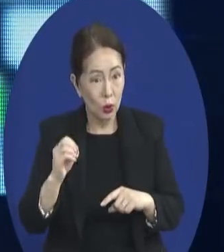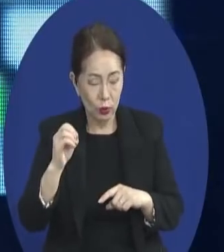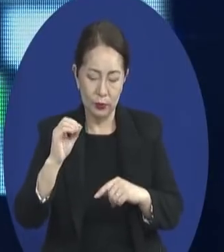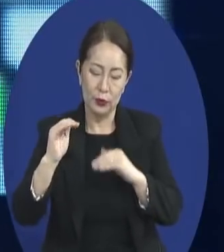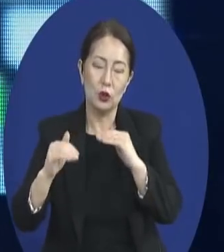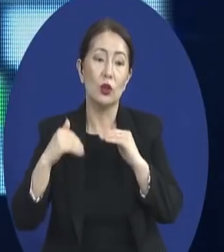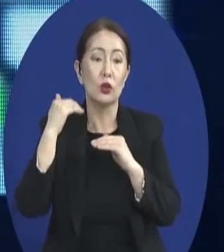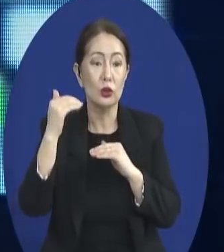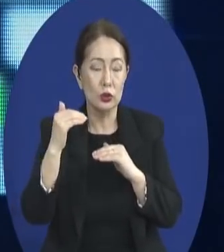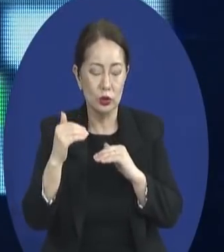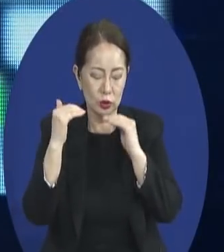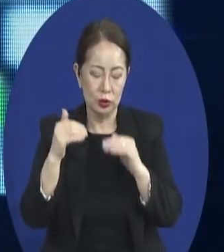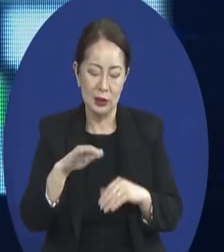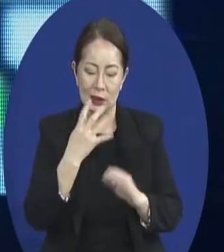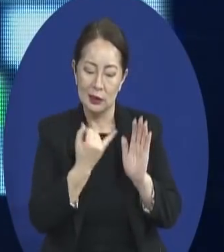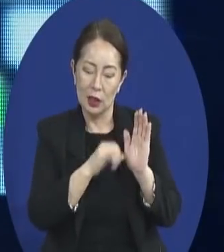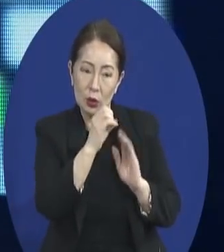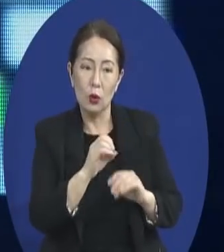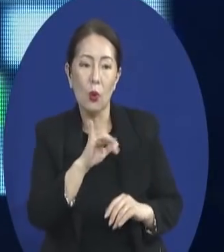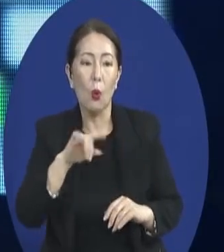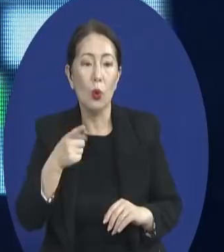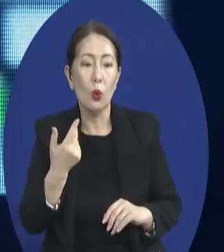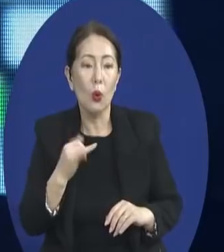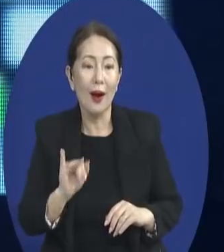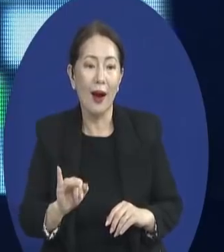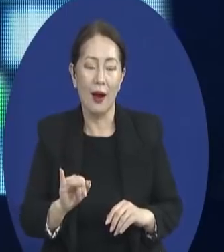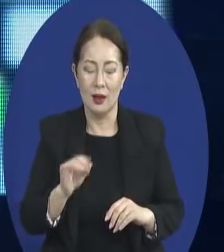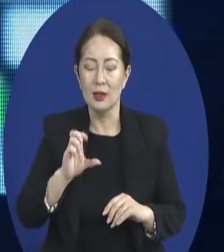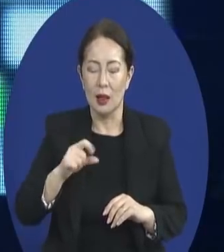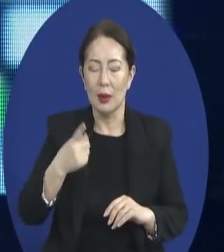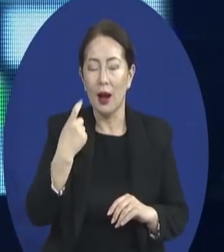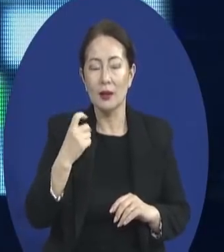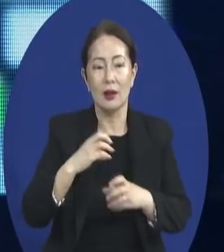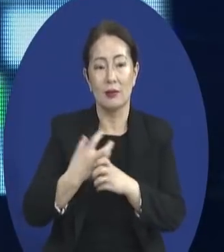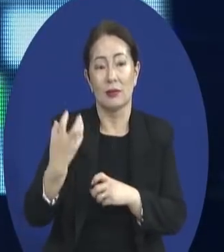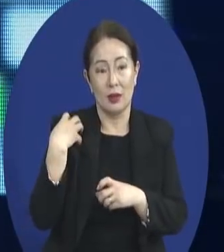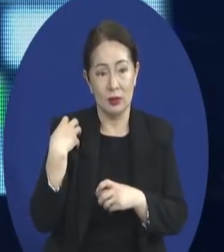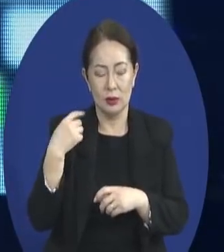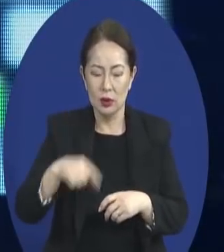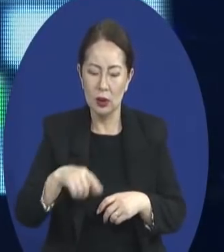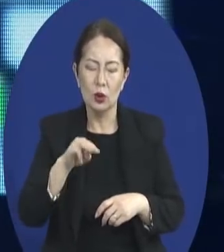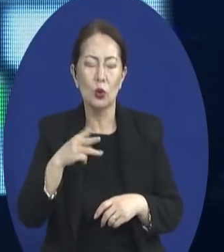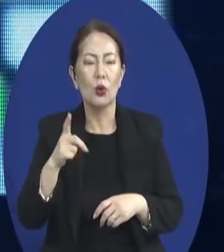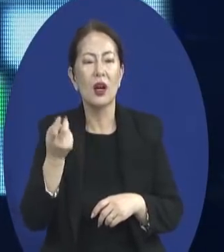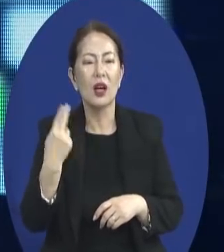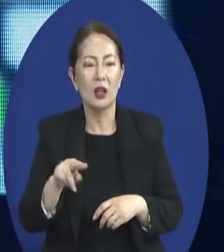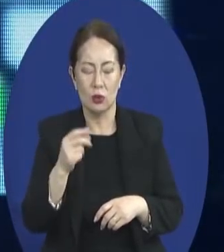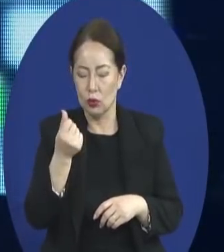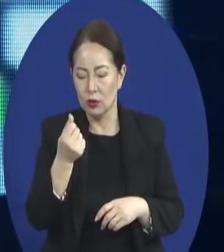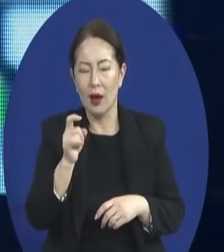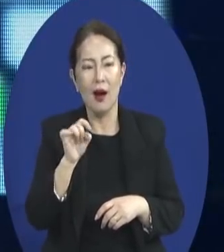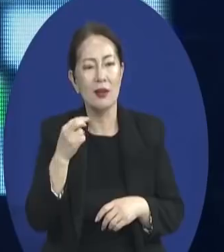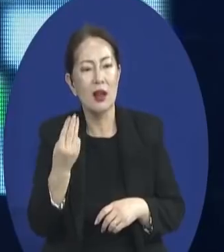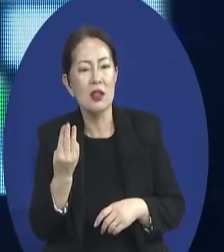60% уулуурхан салбар дангаараан бүрдүүлсэн байна. Ирэх онд голлох түүхийн үн ханши ямар байх талаар шинжээчдийн таамгийг хүргэж